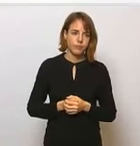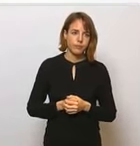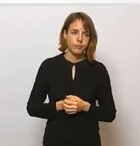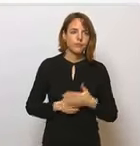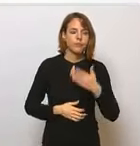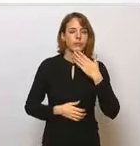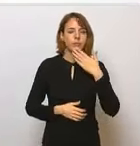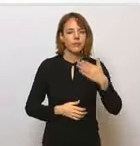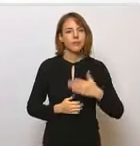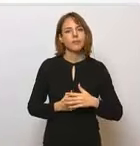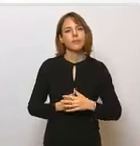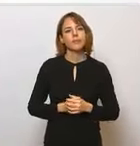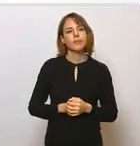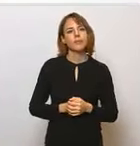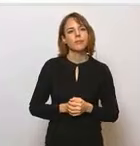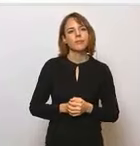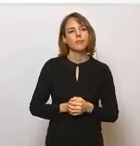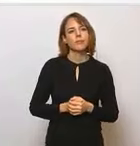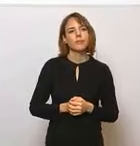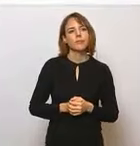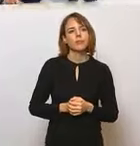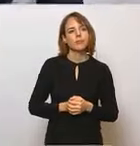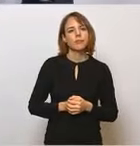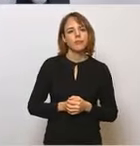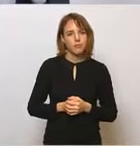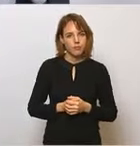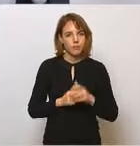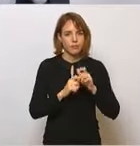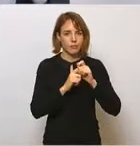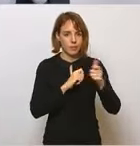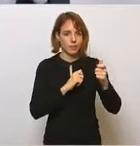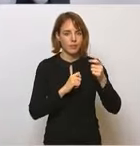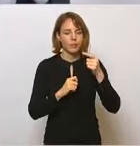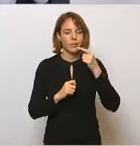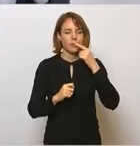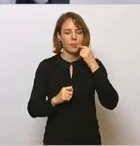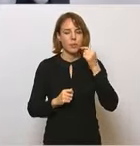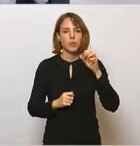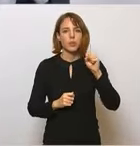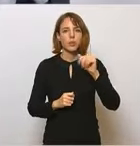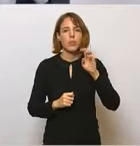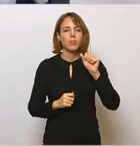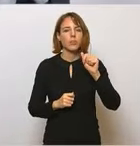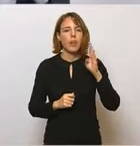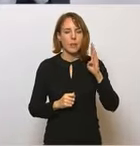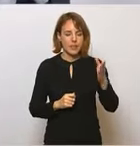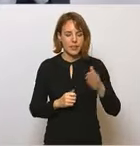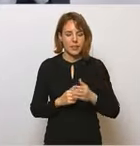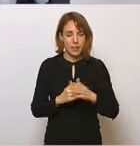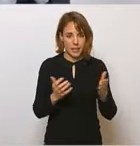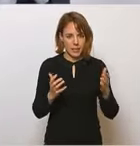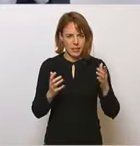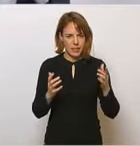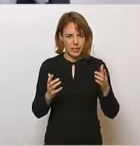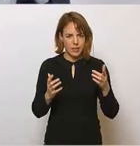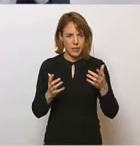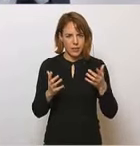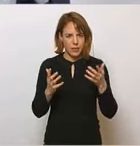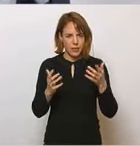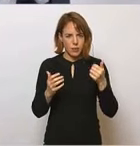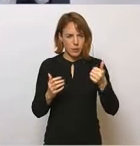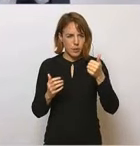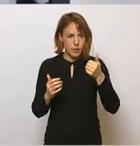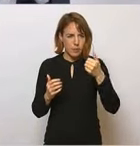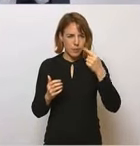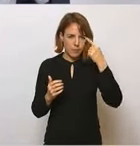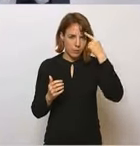beaucoup. Je voudrais poser une question à M. Schwab, mais avant cela, je voulais vous reposer une question. Ce